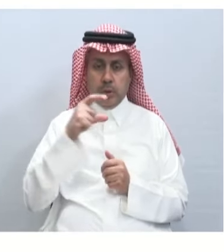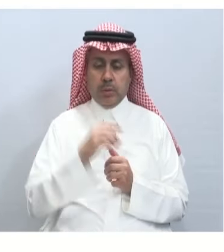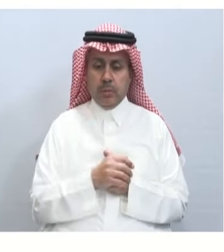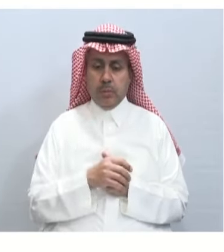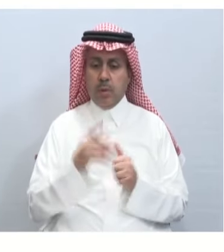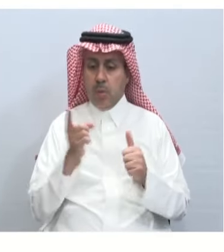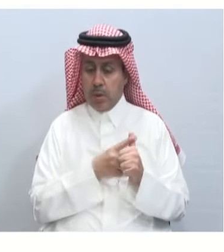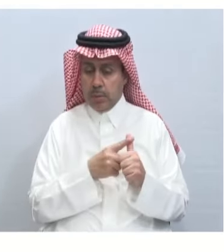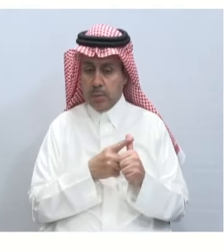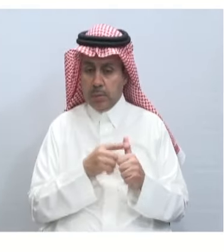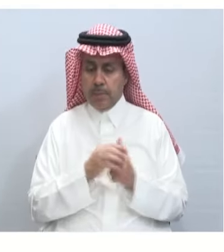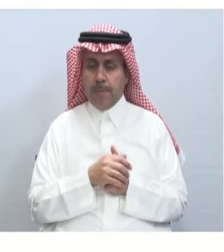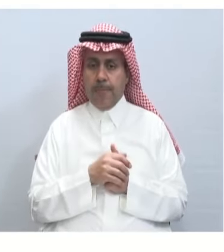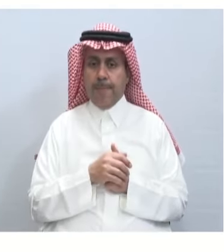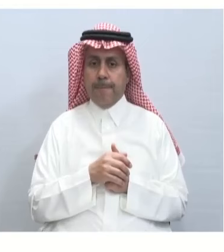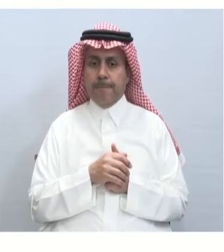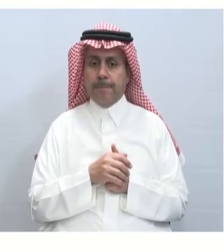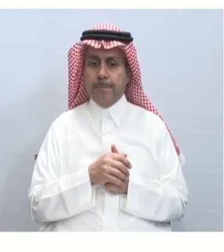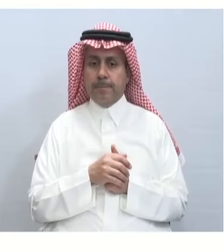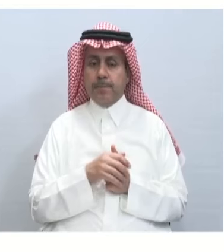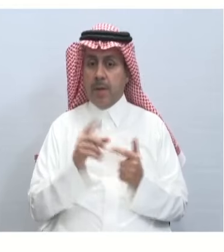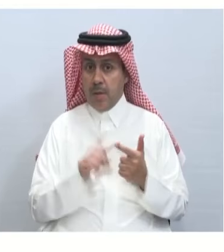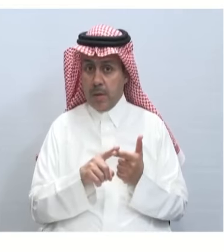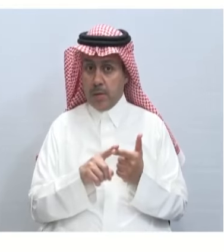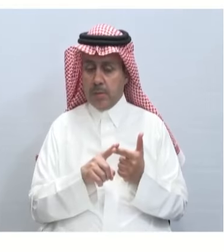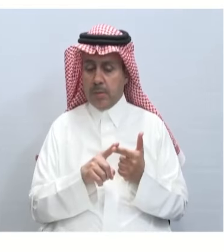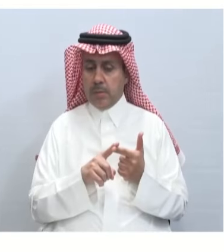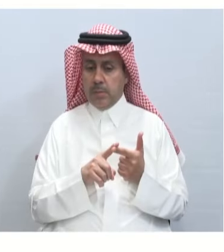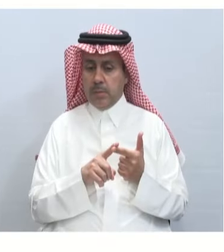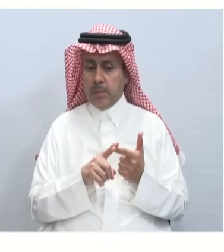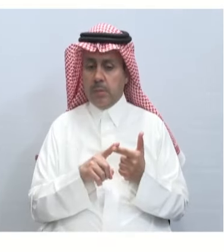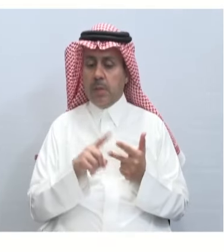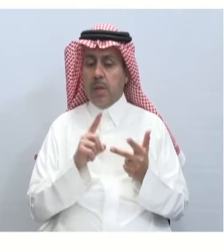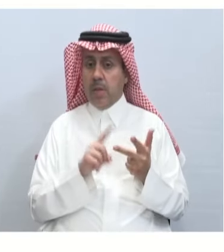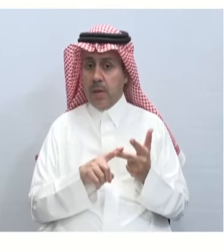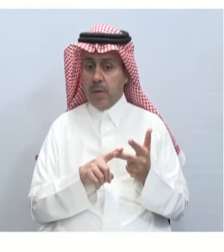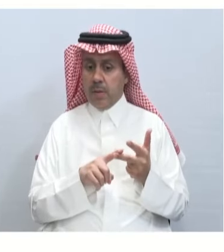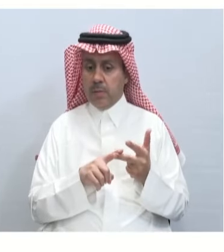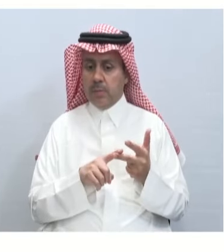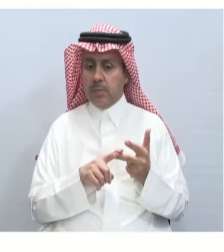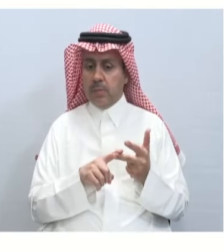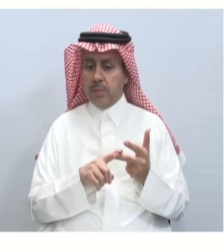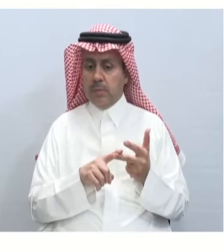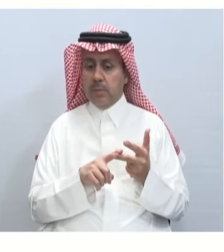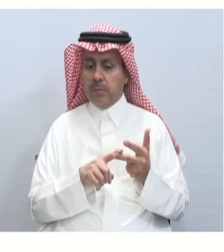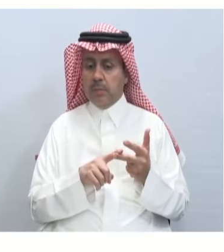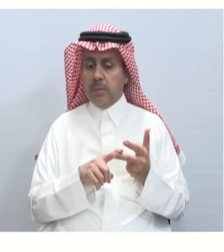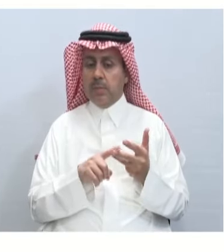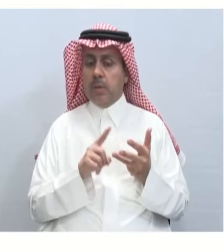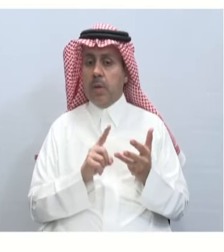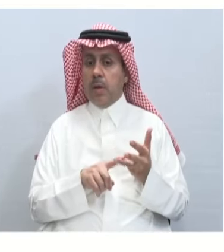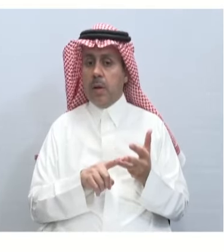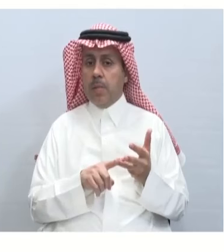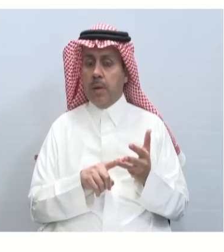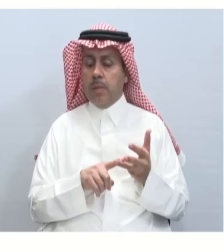رقم واحد وهذه الثانيه وهذه الثالثه احسنتم من